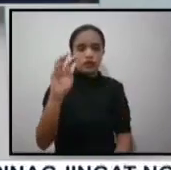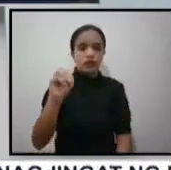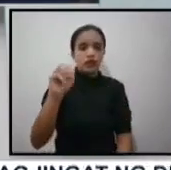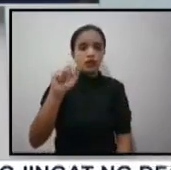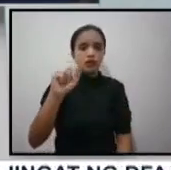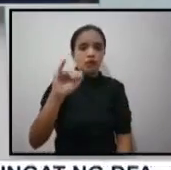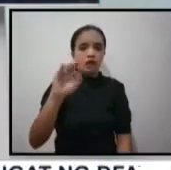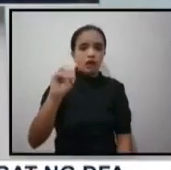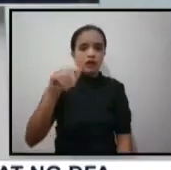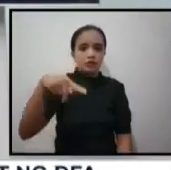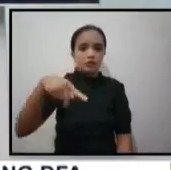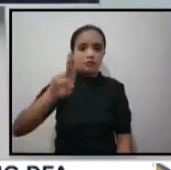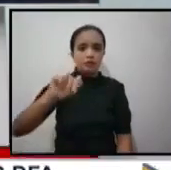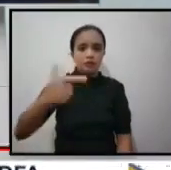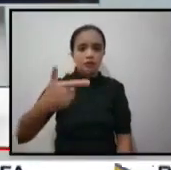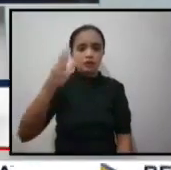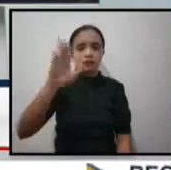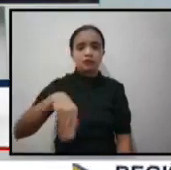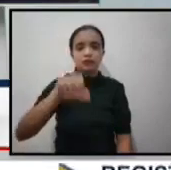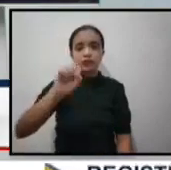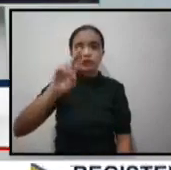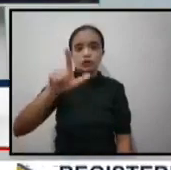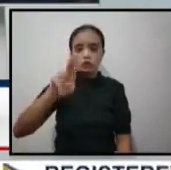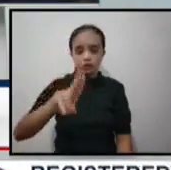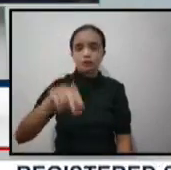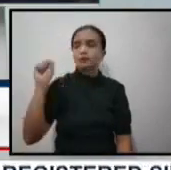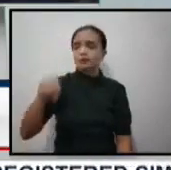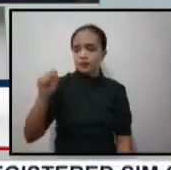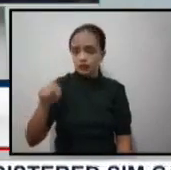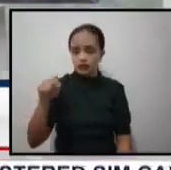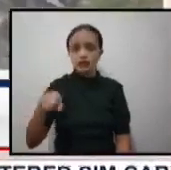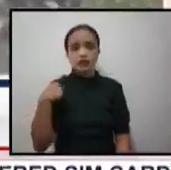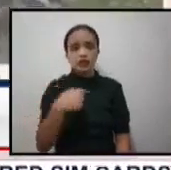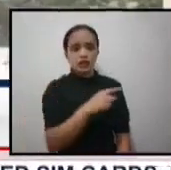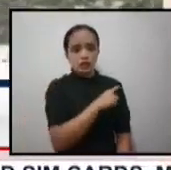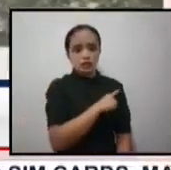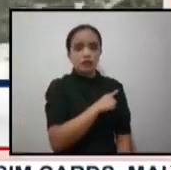Yes, sir, no. Our PNP counterpart